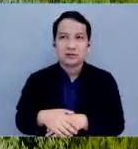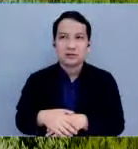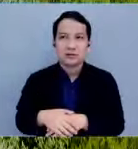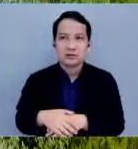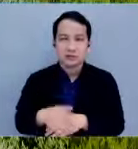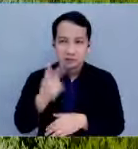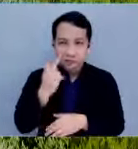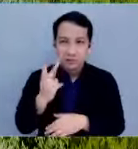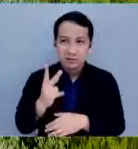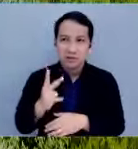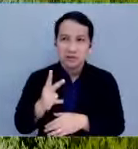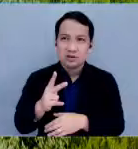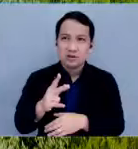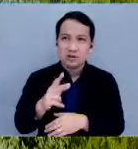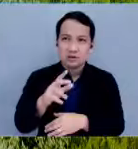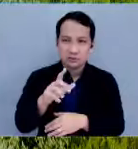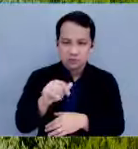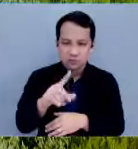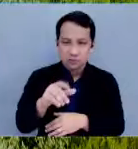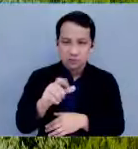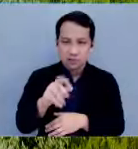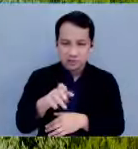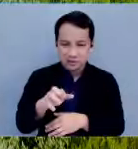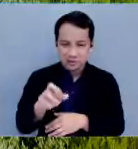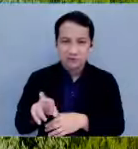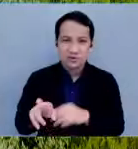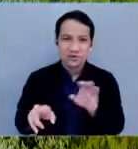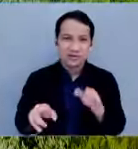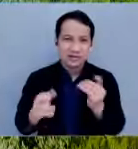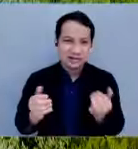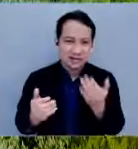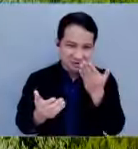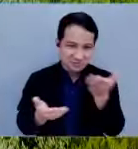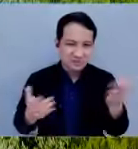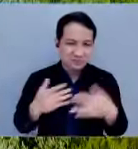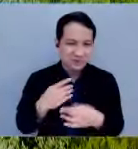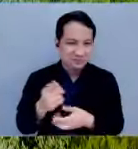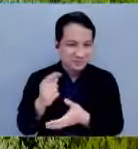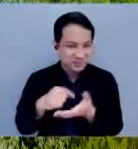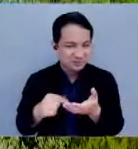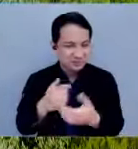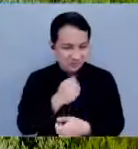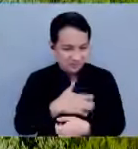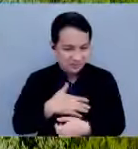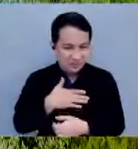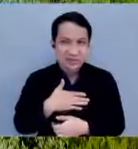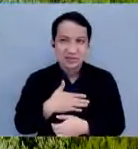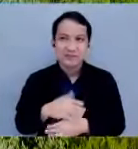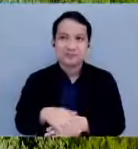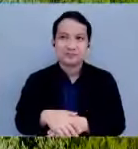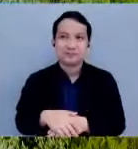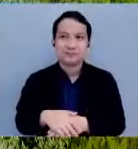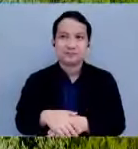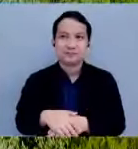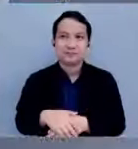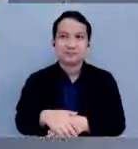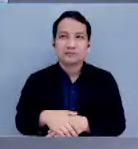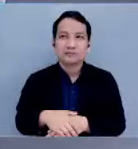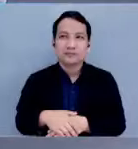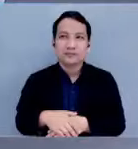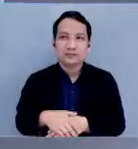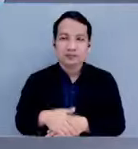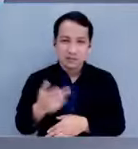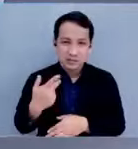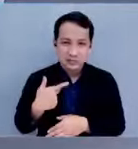Amor. Lola Amor. Sun-kissed Lola. Diba? Lahat po yan, na-appreciate natin. And I'm sure sila, they also hark back